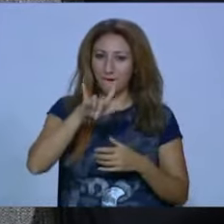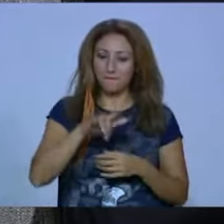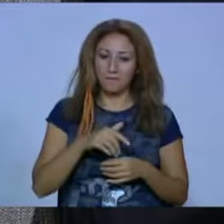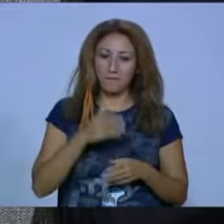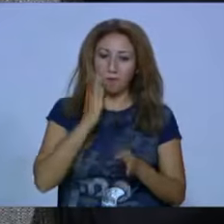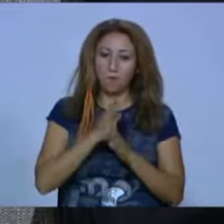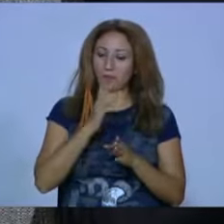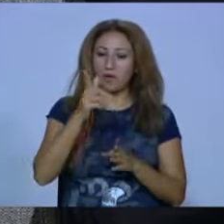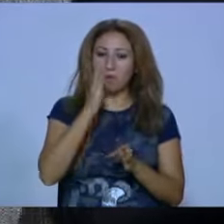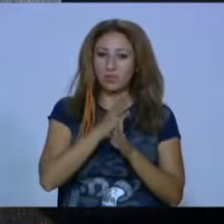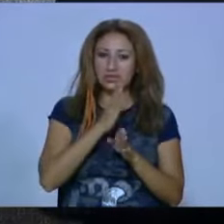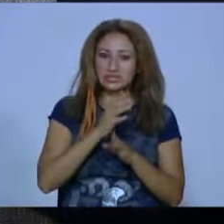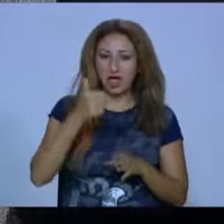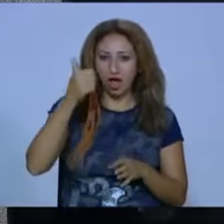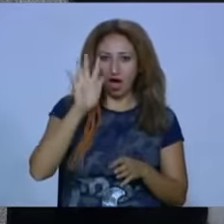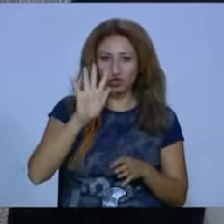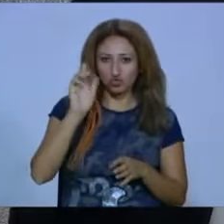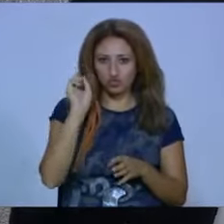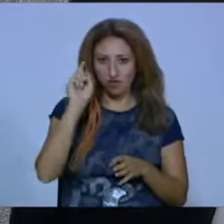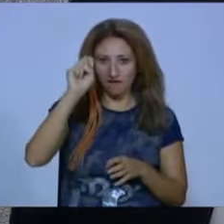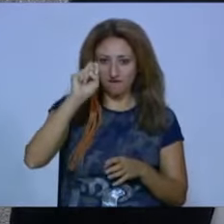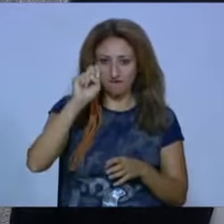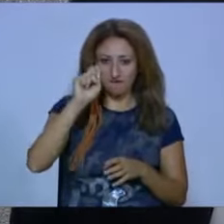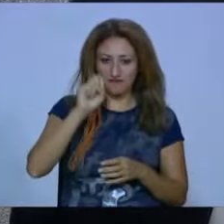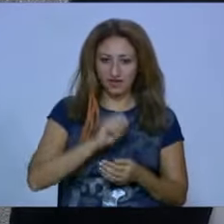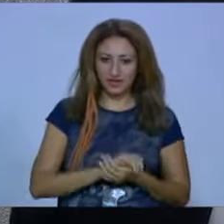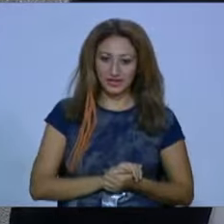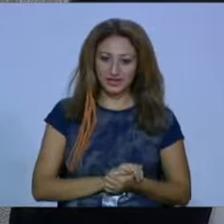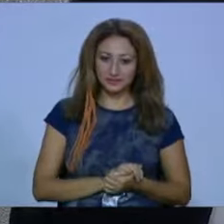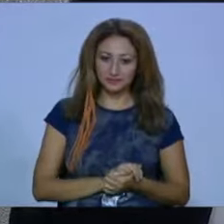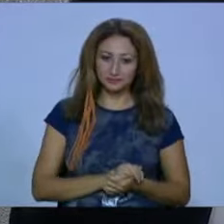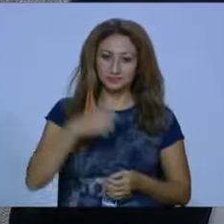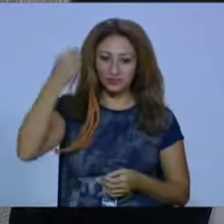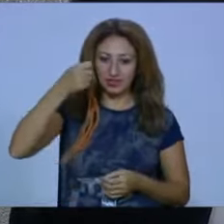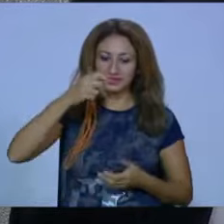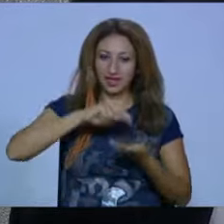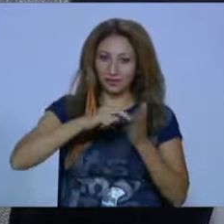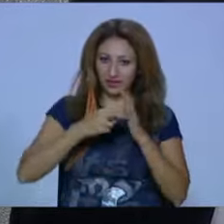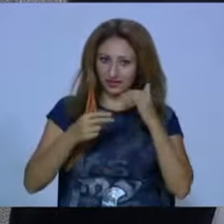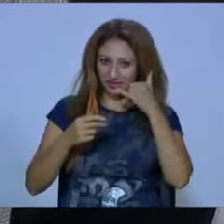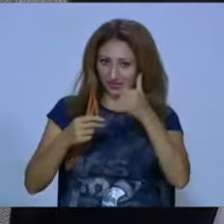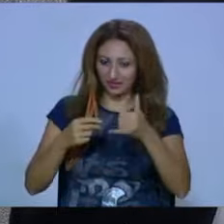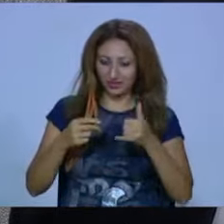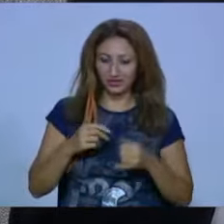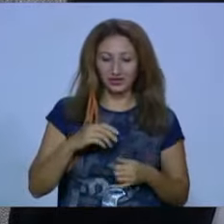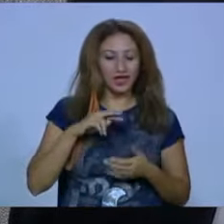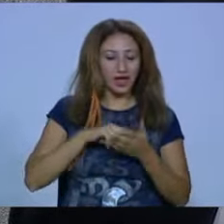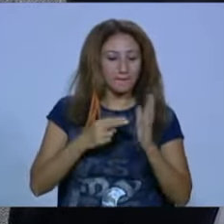عبد الباقي. ازيك يا اشرف؟ يا اهلا وسهلا، اخبارك ايه؟ اخبارك انت ايه؟